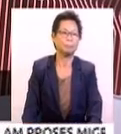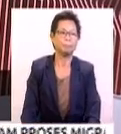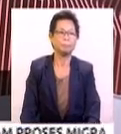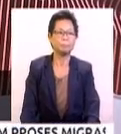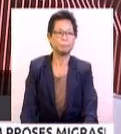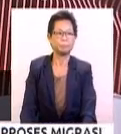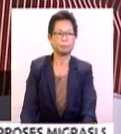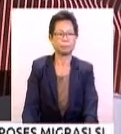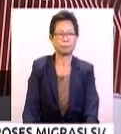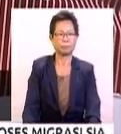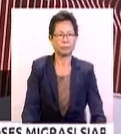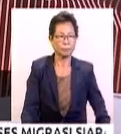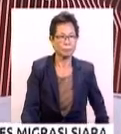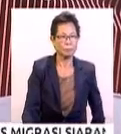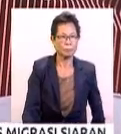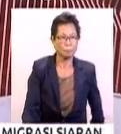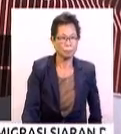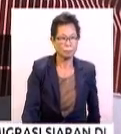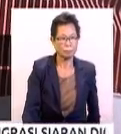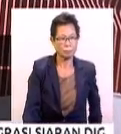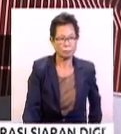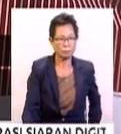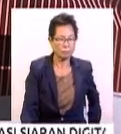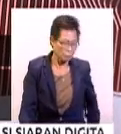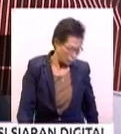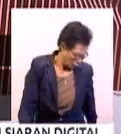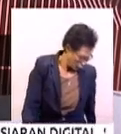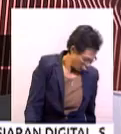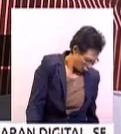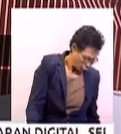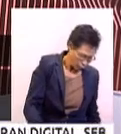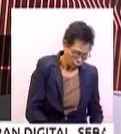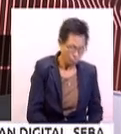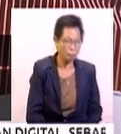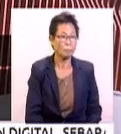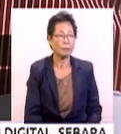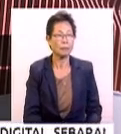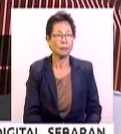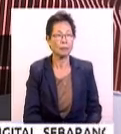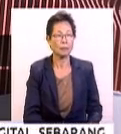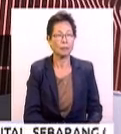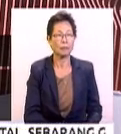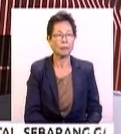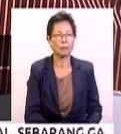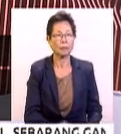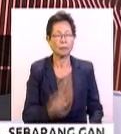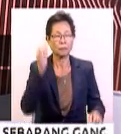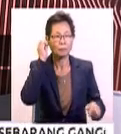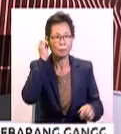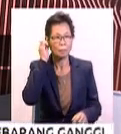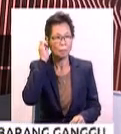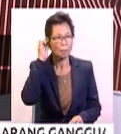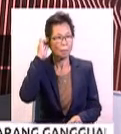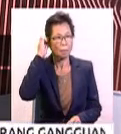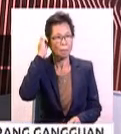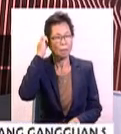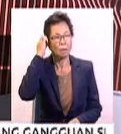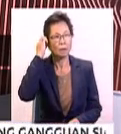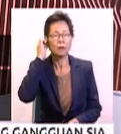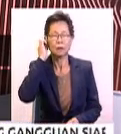In terms of the amount, have to be, I think the questions have to be directed to Firefly. It is a commercial decision by